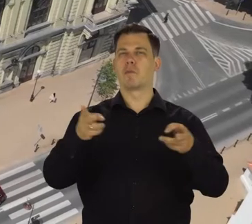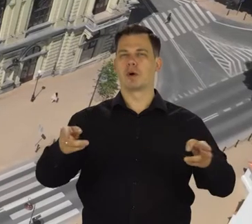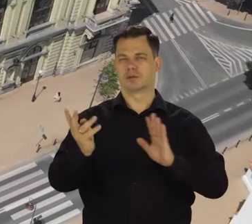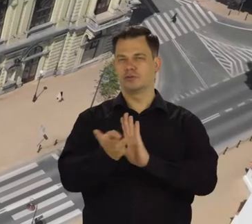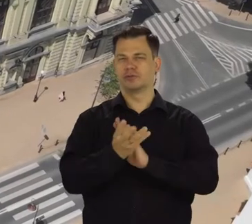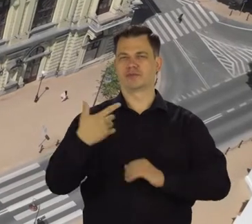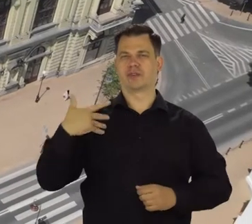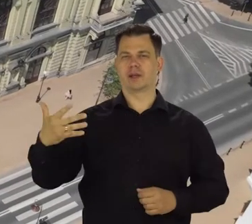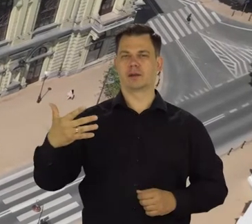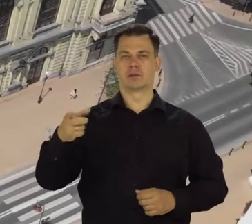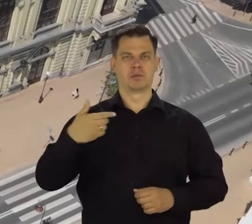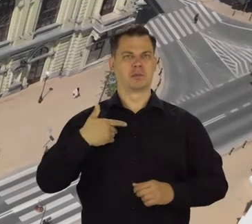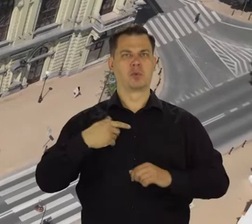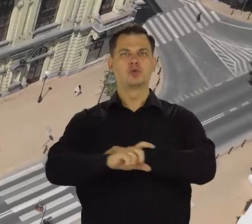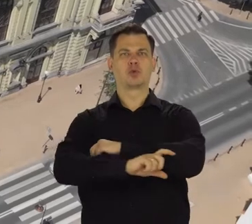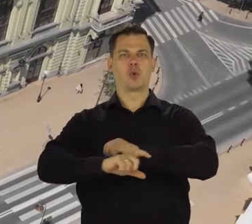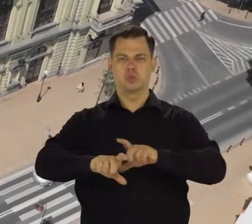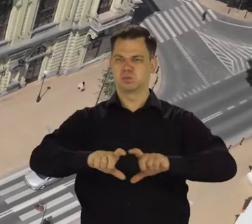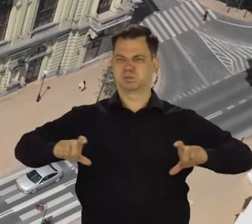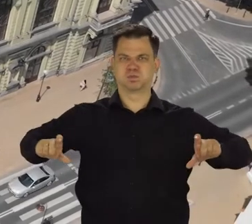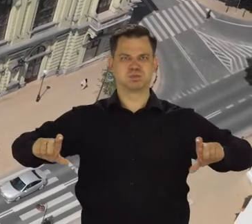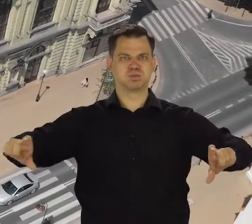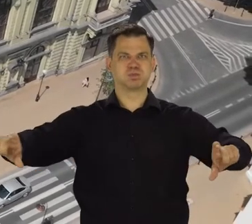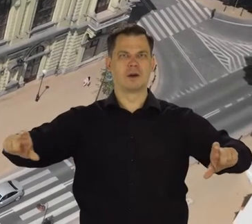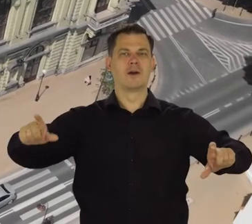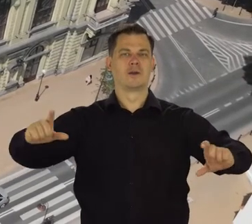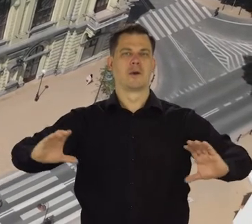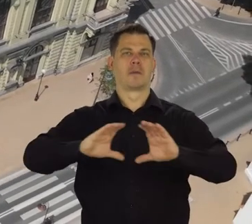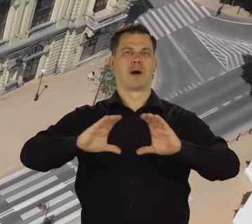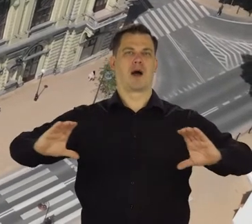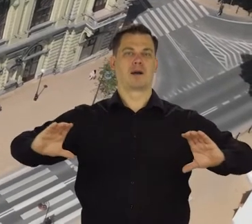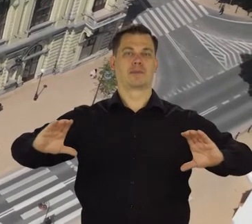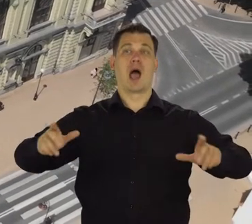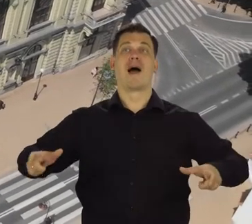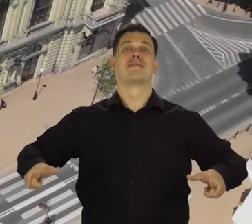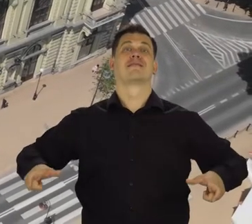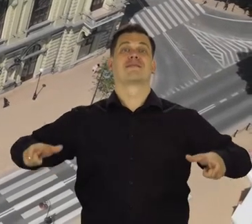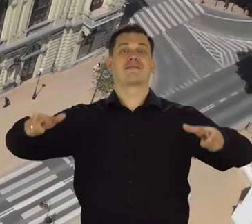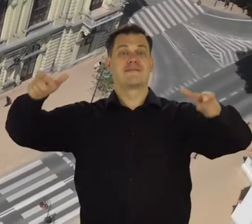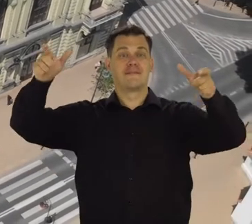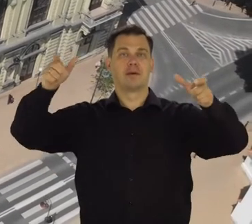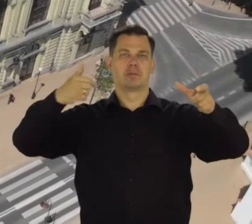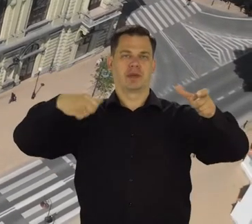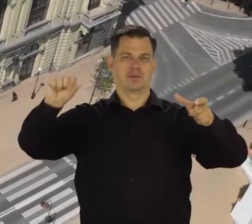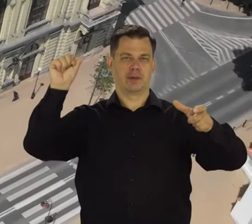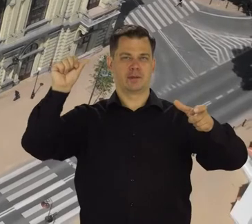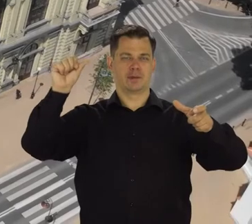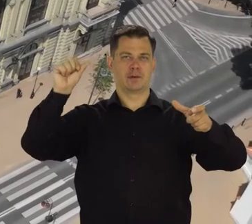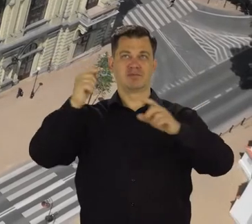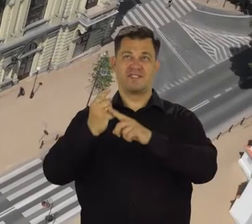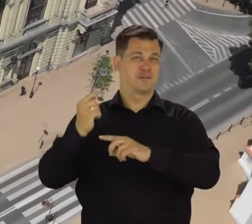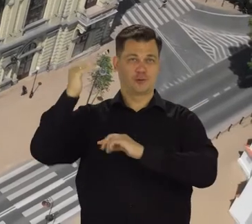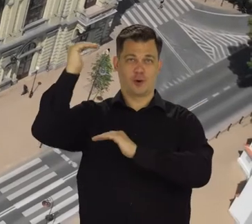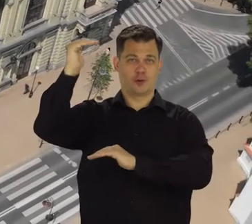charakterystyczny dla tej epoki. Na masywnym cokole, który stanowi elewacja parteru, widzimy wysoką elewację